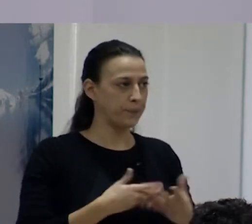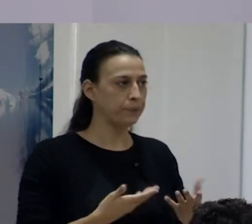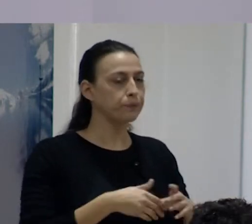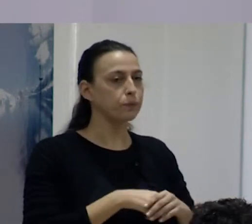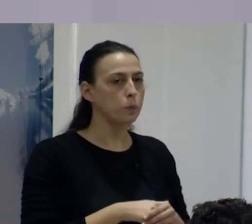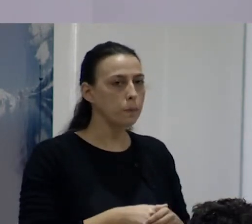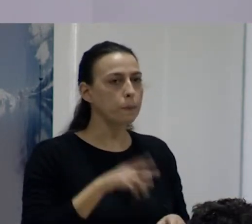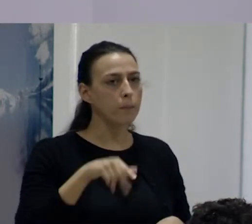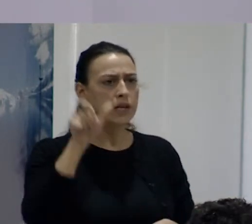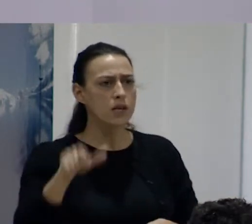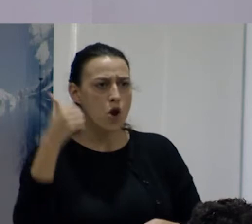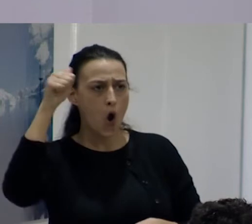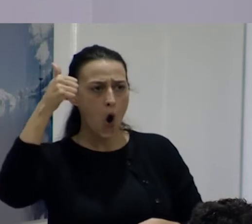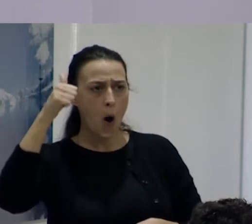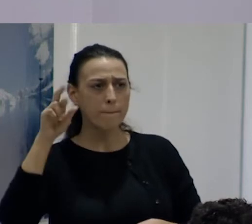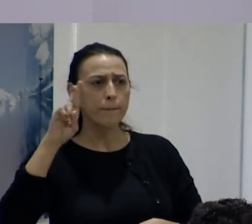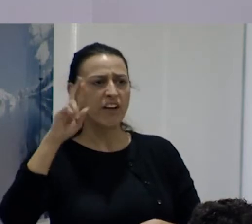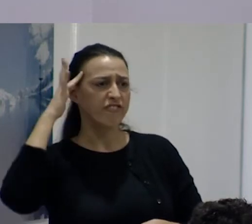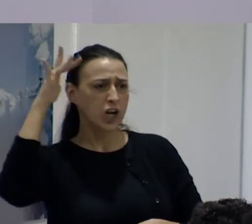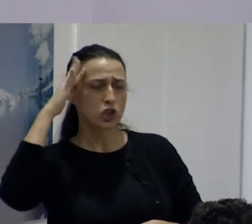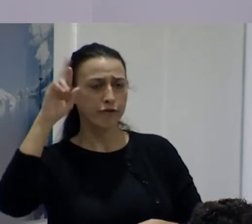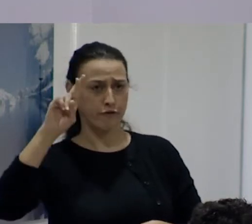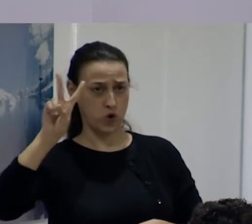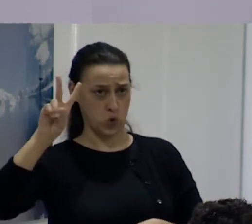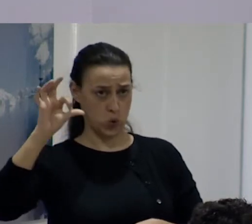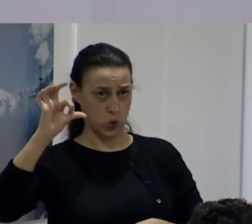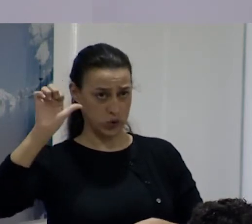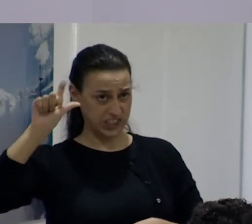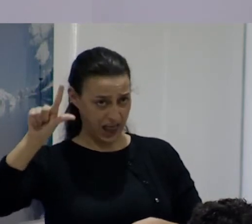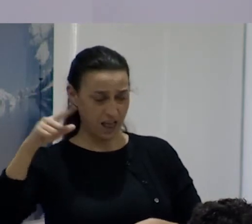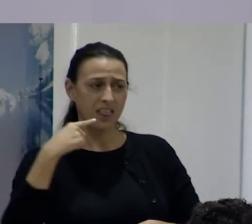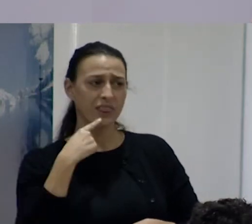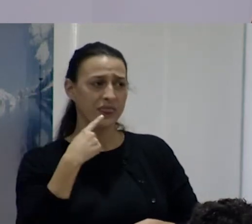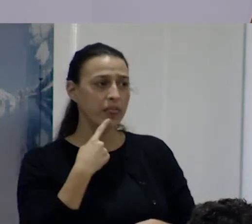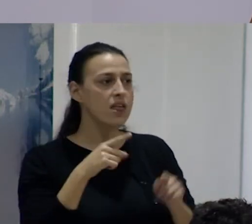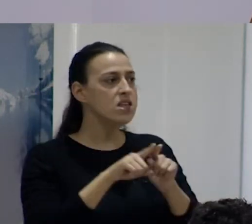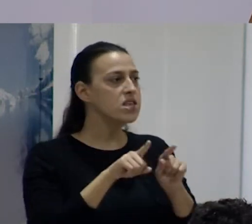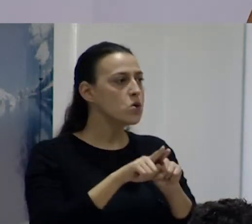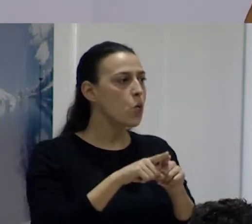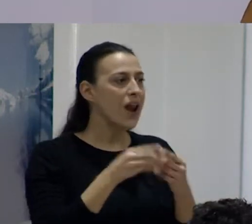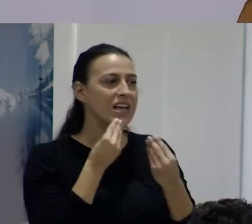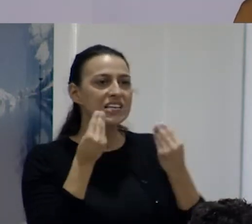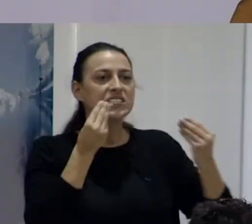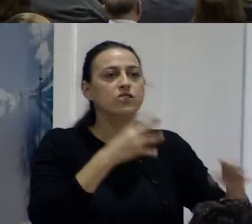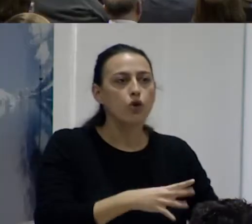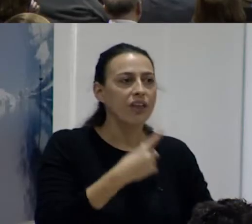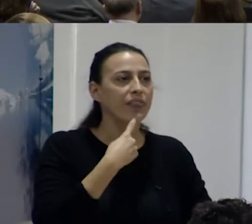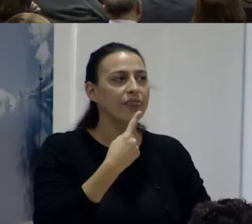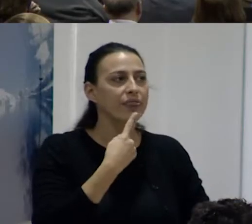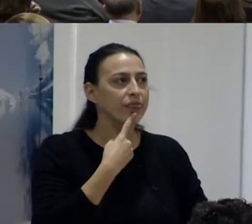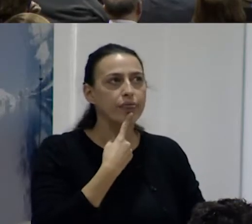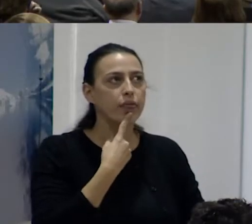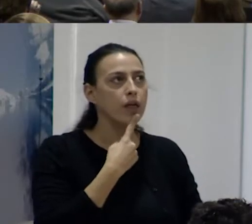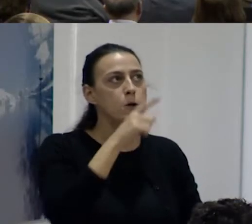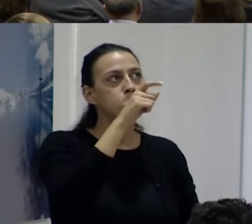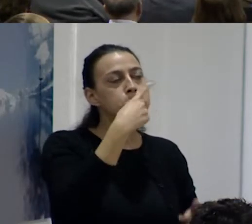Bertrand Russell ens confirma que la història ens ensenya que els fets de l'home mai són definitius. La